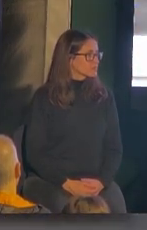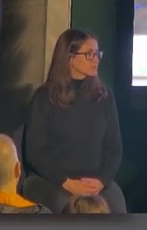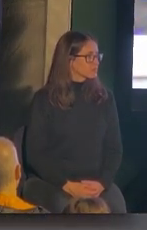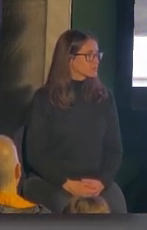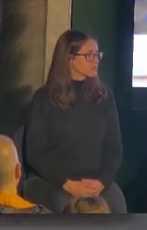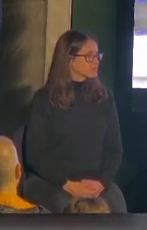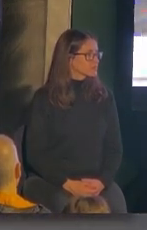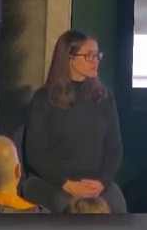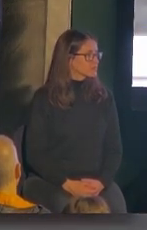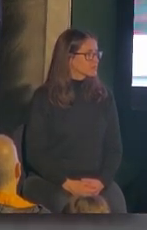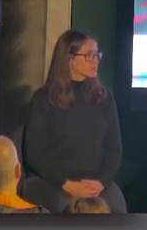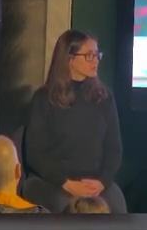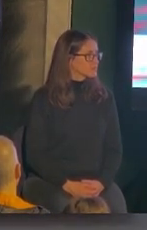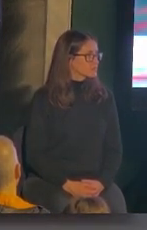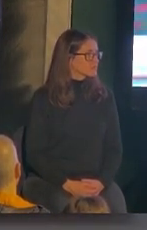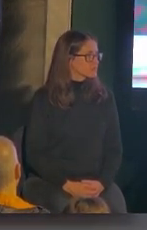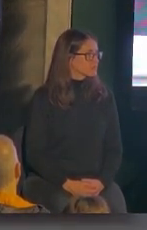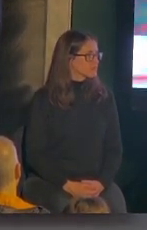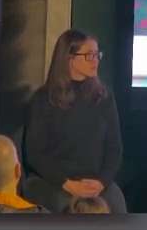Vale.